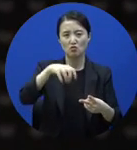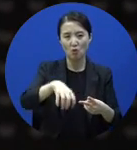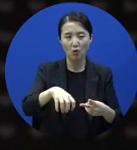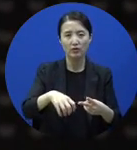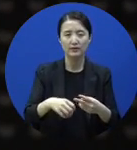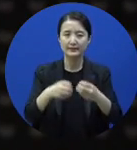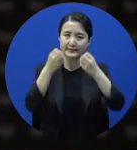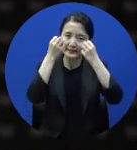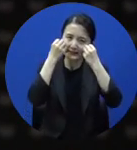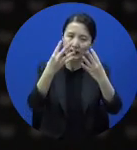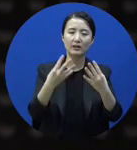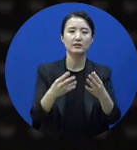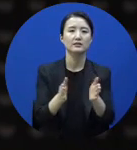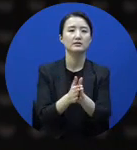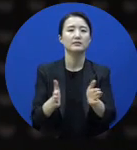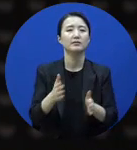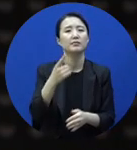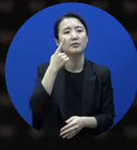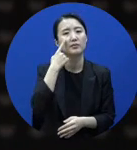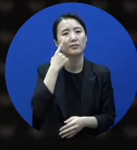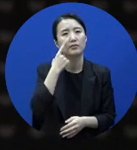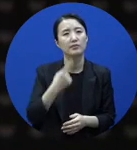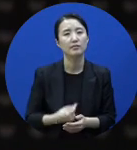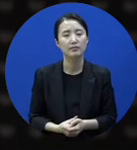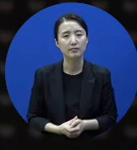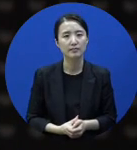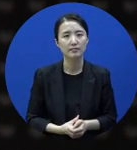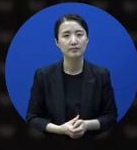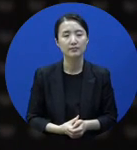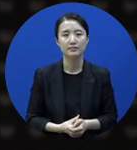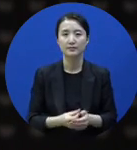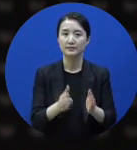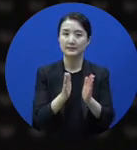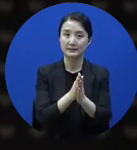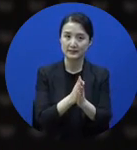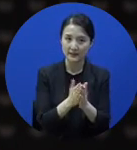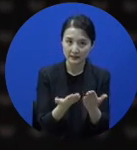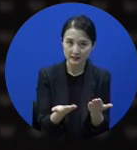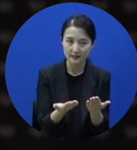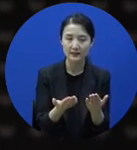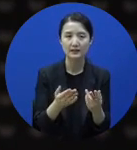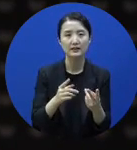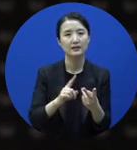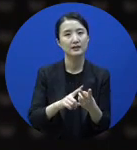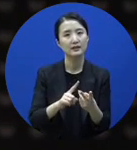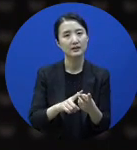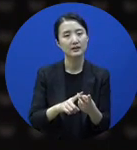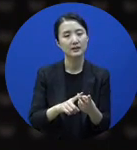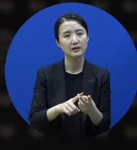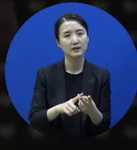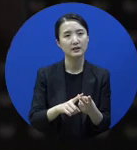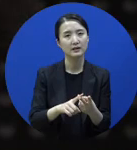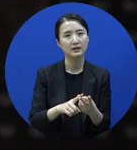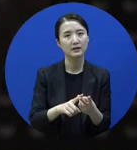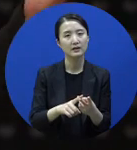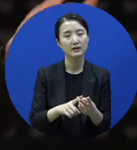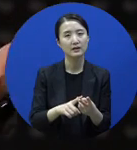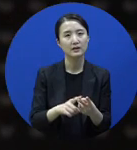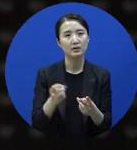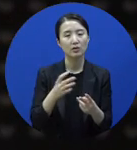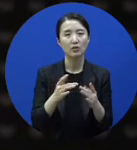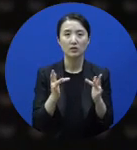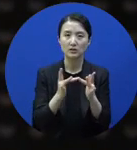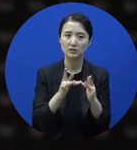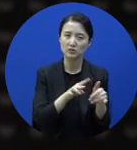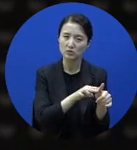한번 되돌아볼 수 있는. 그래서 통상 우리가 이런 책이나 그런 어떤 것들 자체가 온라인에 올라져 있는 것들을